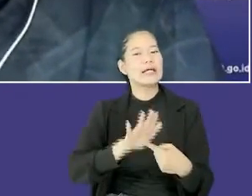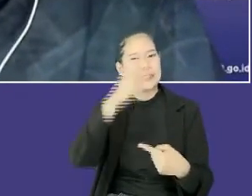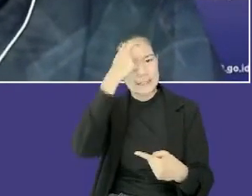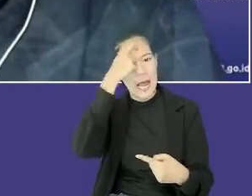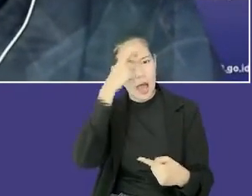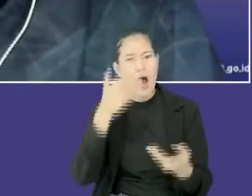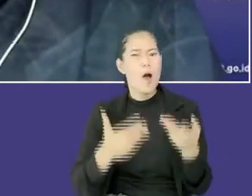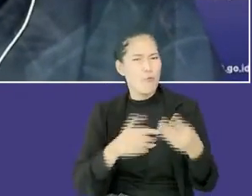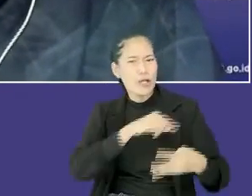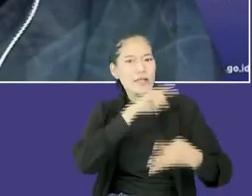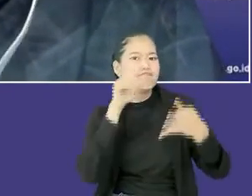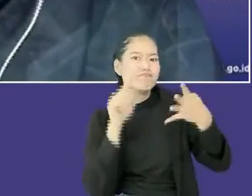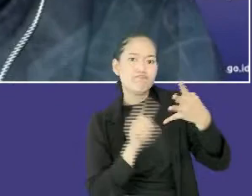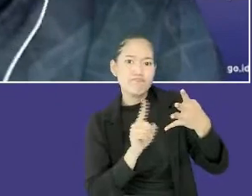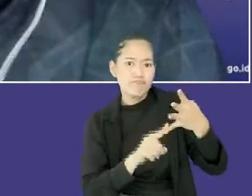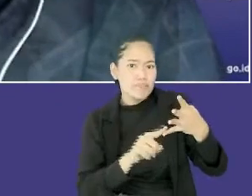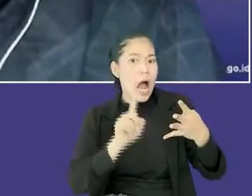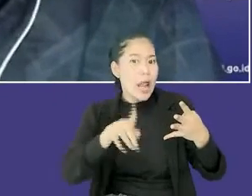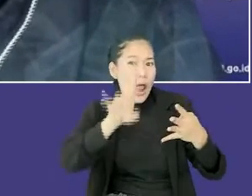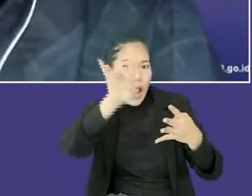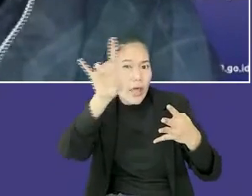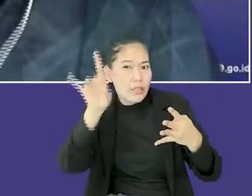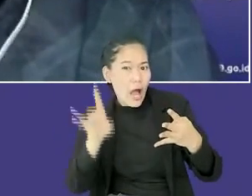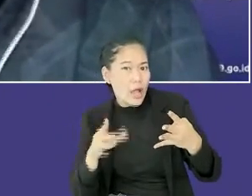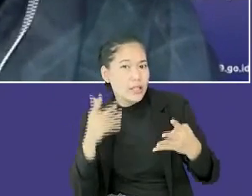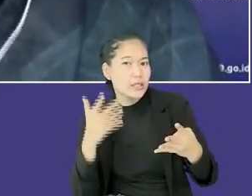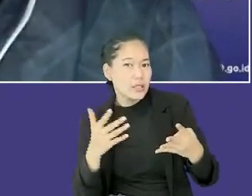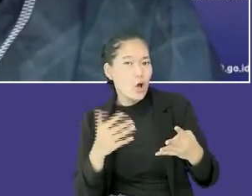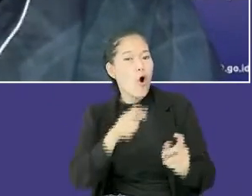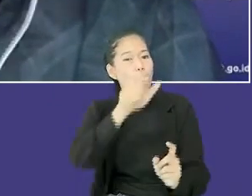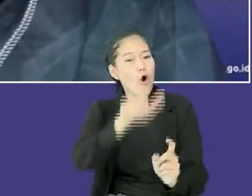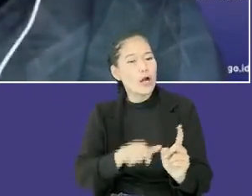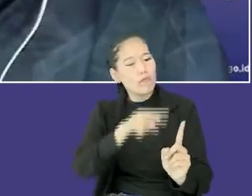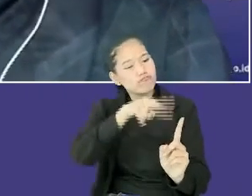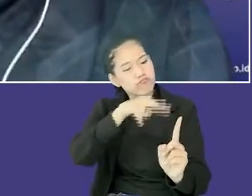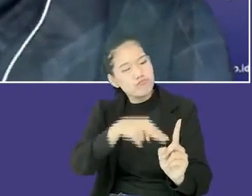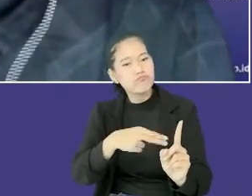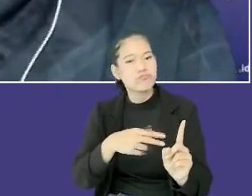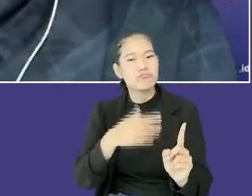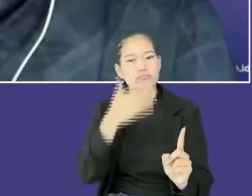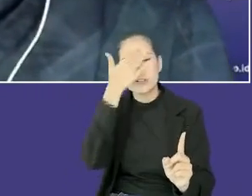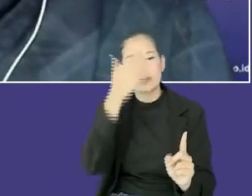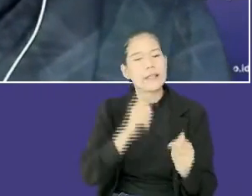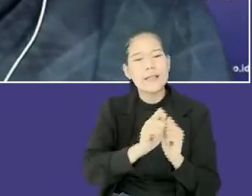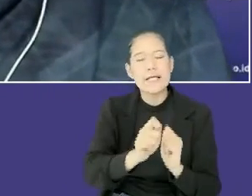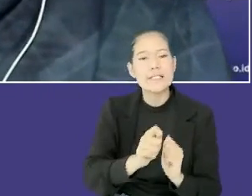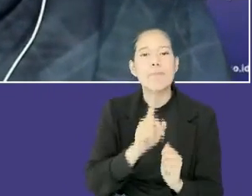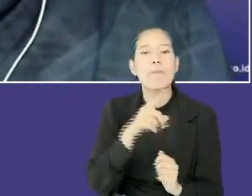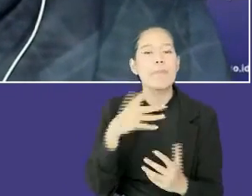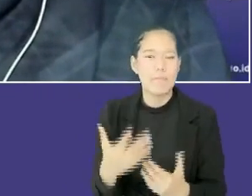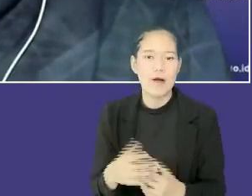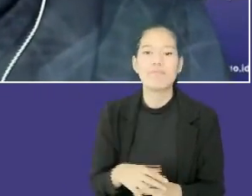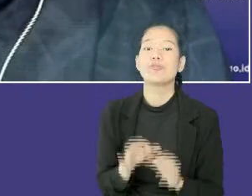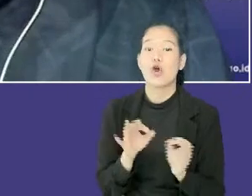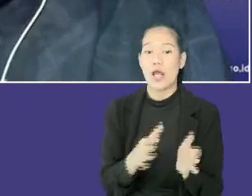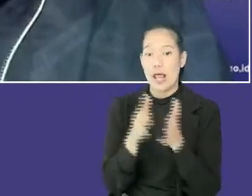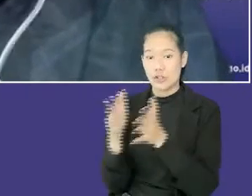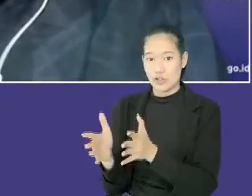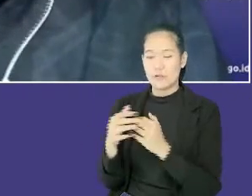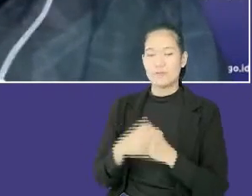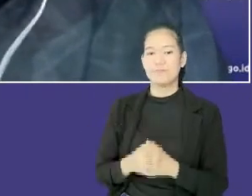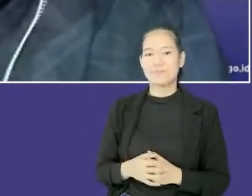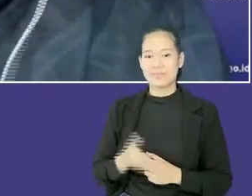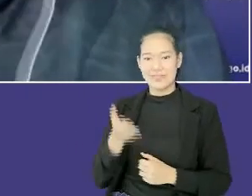sekarang mungkin ada tambahan-tambahan lain yang lumayan juga cukup banyak begitu silahkan download ya kita lanjut dokter Olla